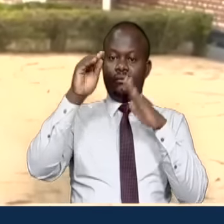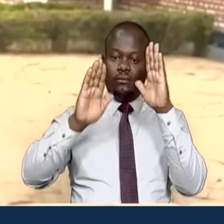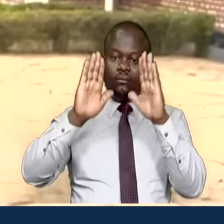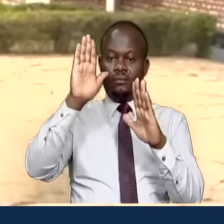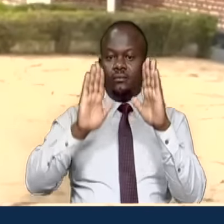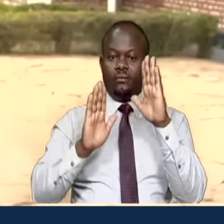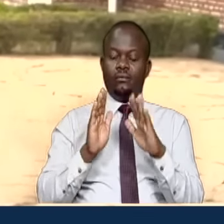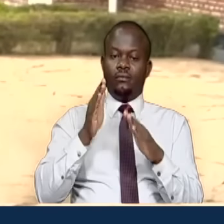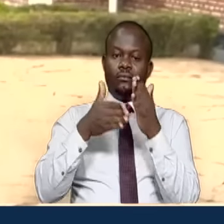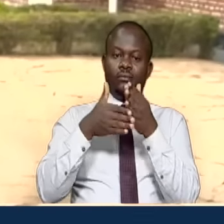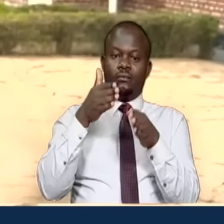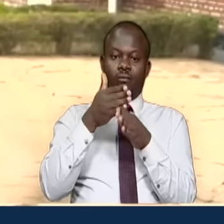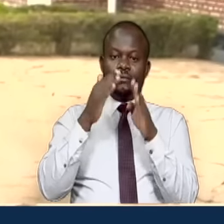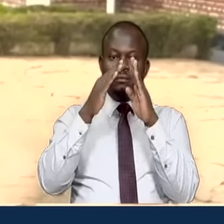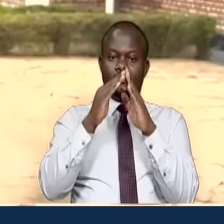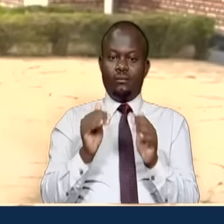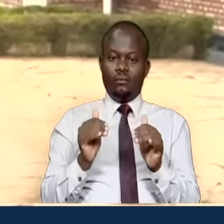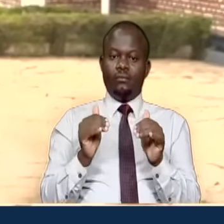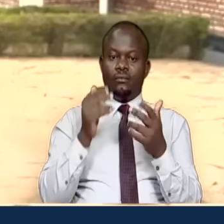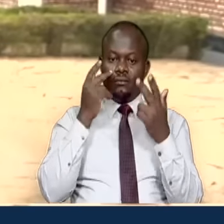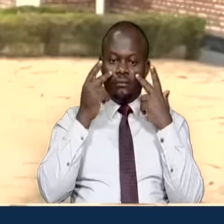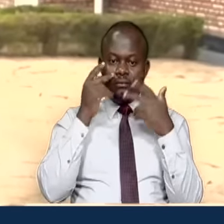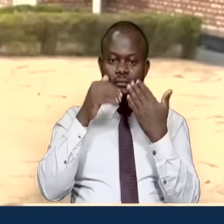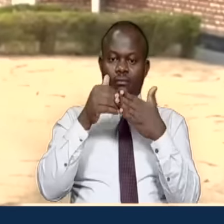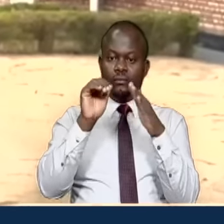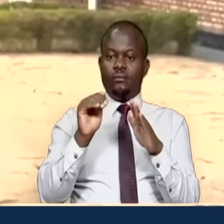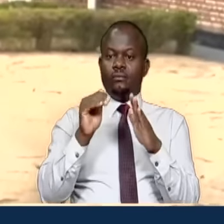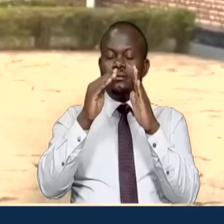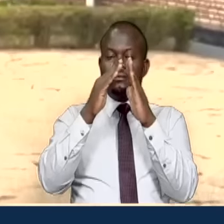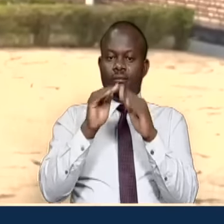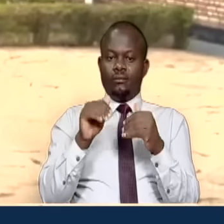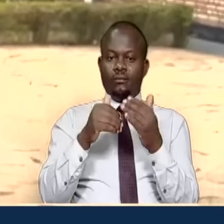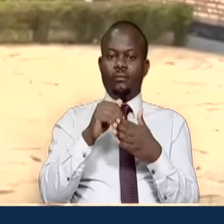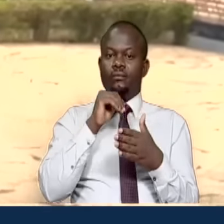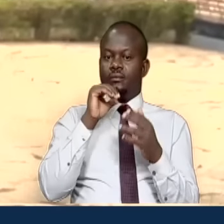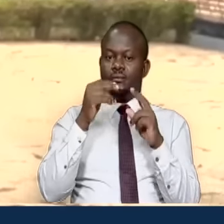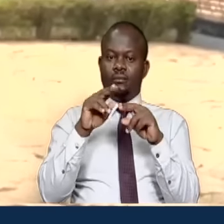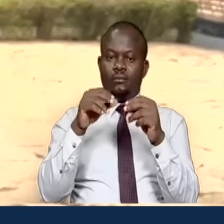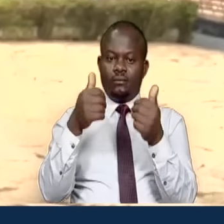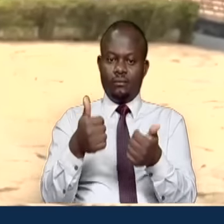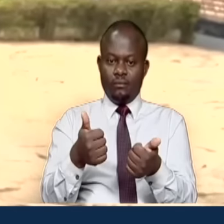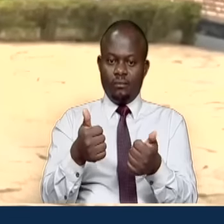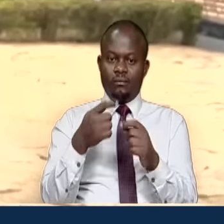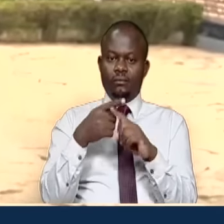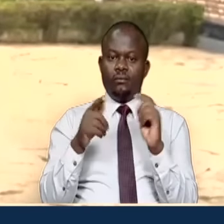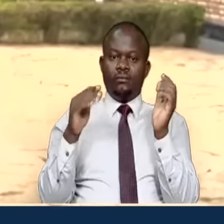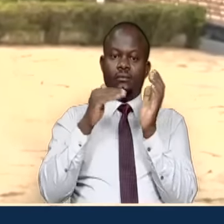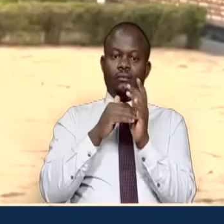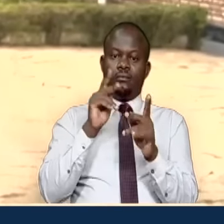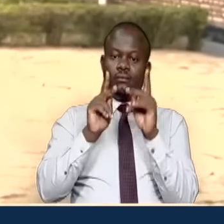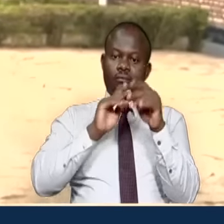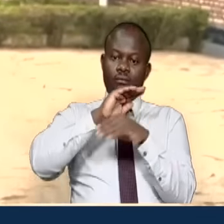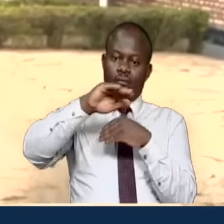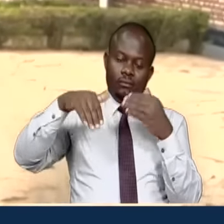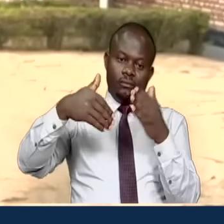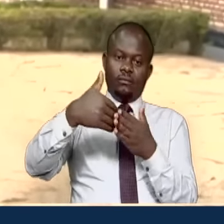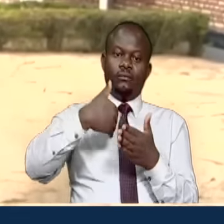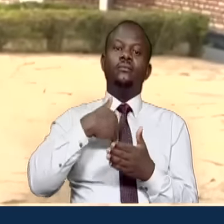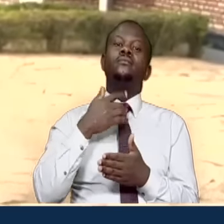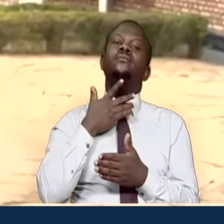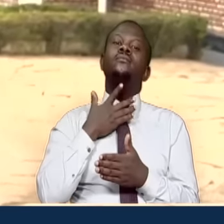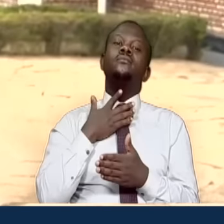bari bahubatse amazu, wabonaga ko ari amazu ataramera neza, ariko buri muntu wari wese afite inyota